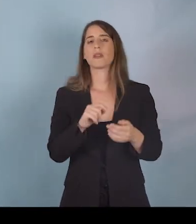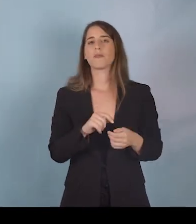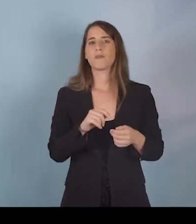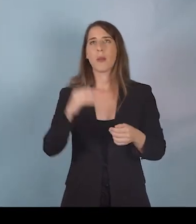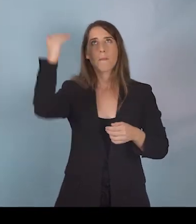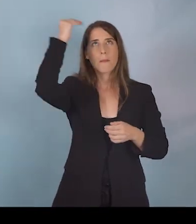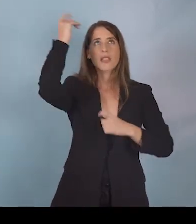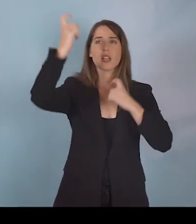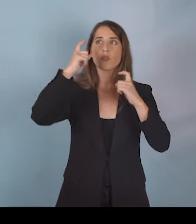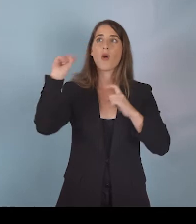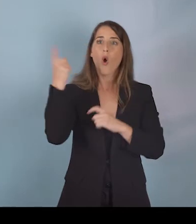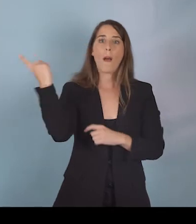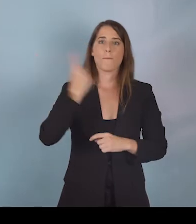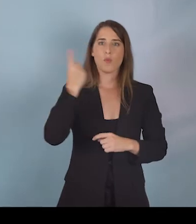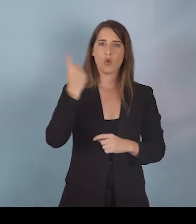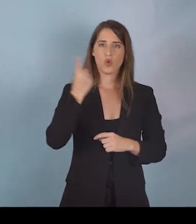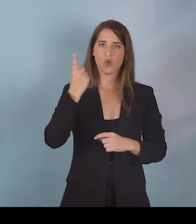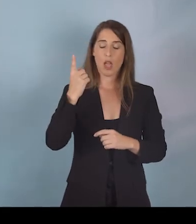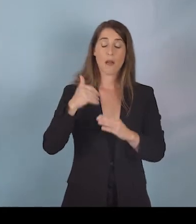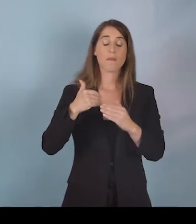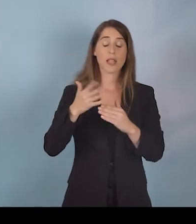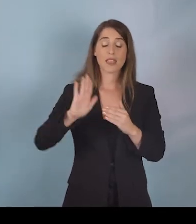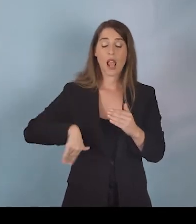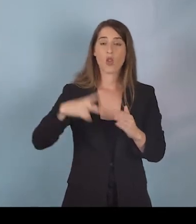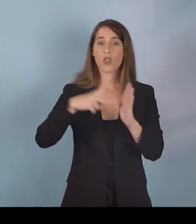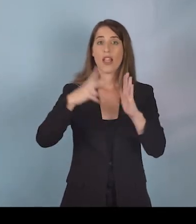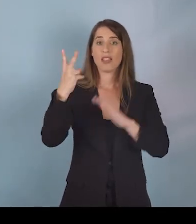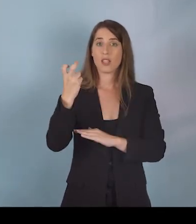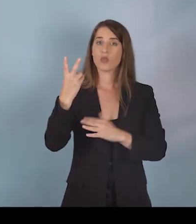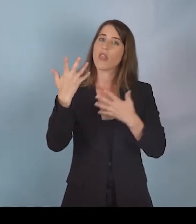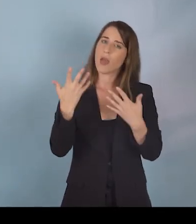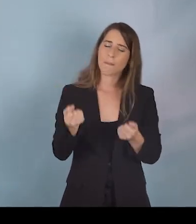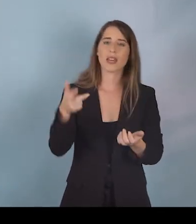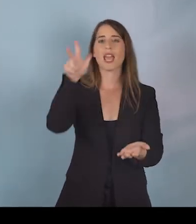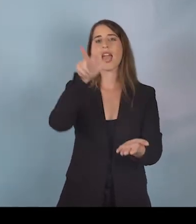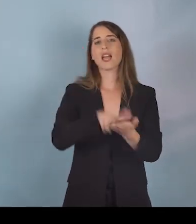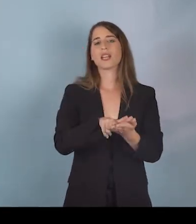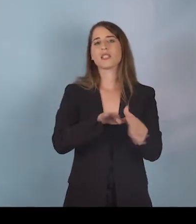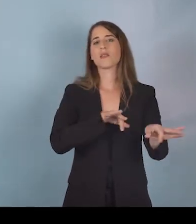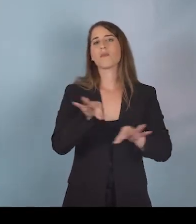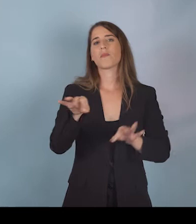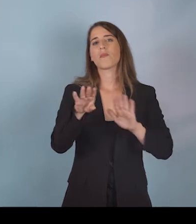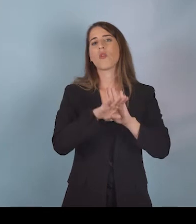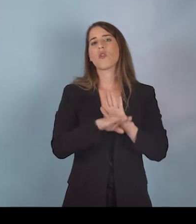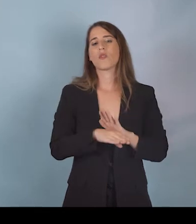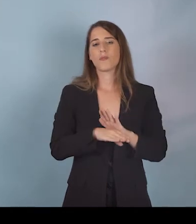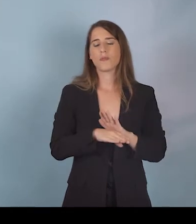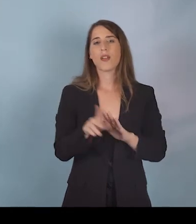Κοινοβούλιο για τις κοινότητες ΛΟΑΤΚΙ και που αναμένεται να εγκριθεί στο τέλος του